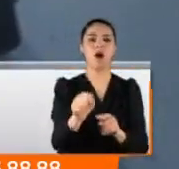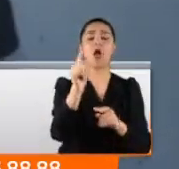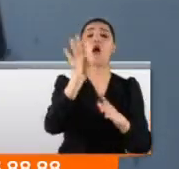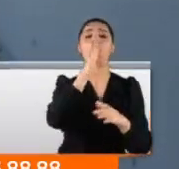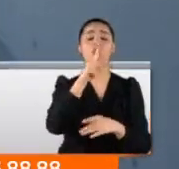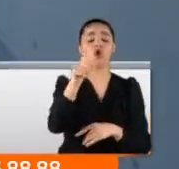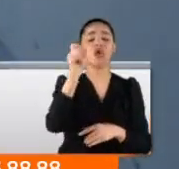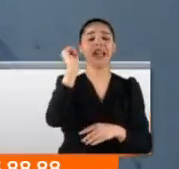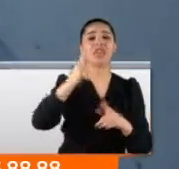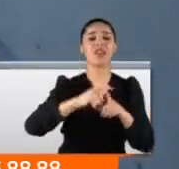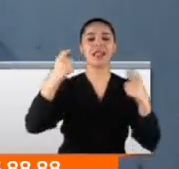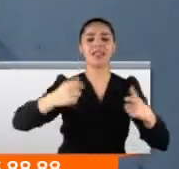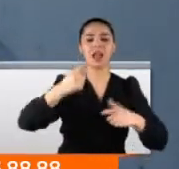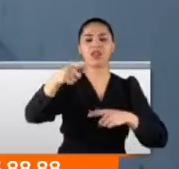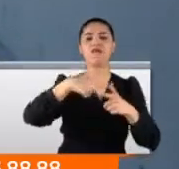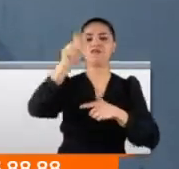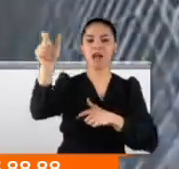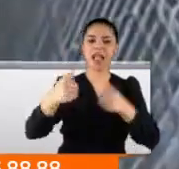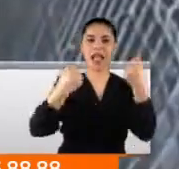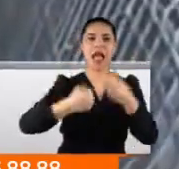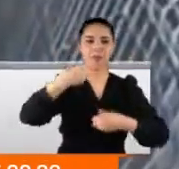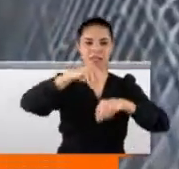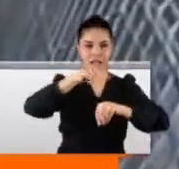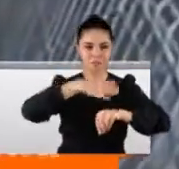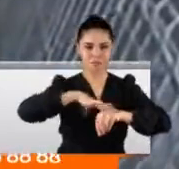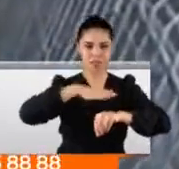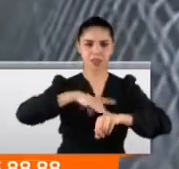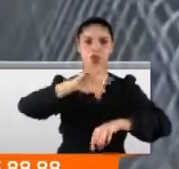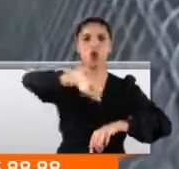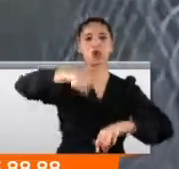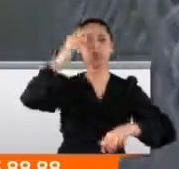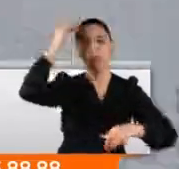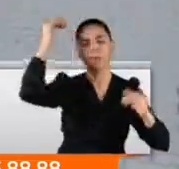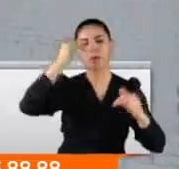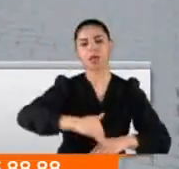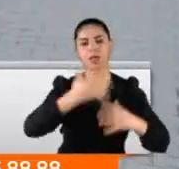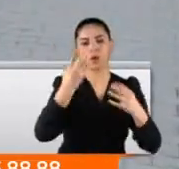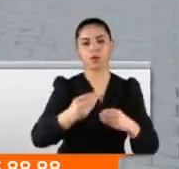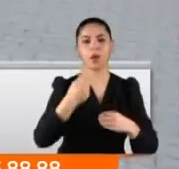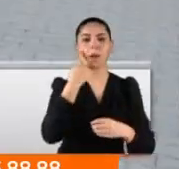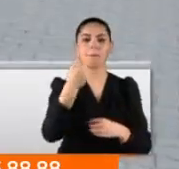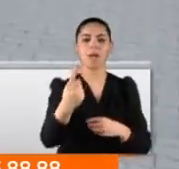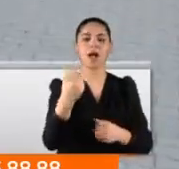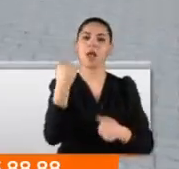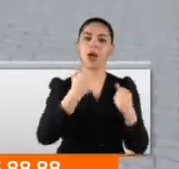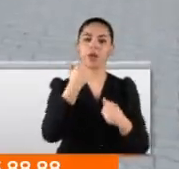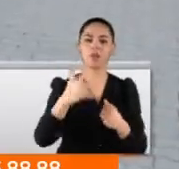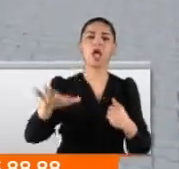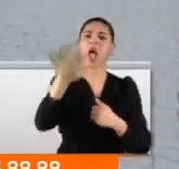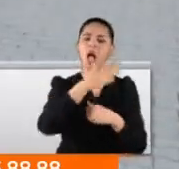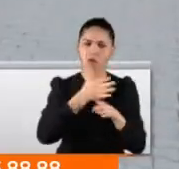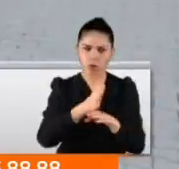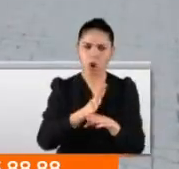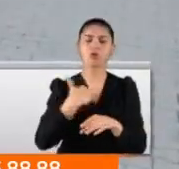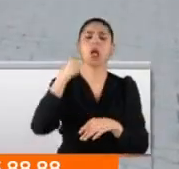Kocaeli Darıca'da yaşayan Fatih Özkan, arabasını satmak isterken hırsızların tuzağına düştü. Dedi bir bakalım dedi, her şey söylendiği gibi ise